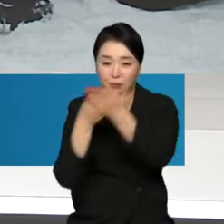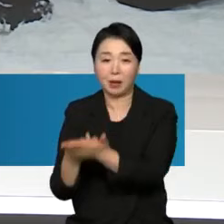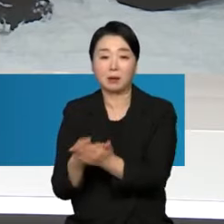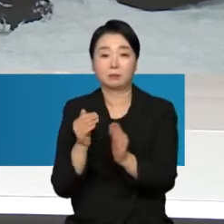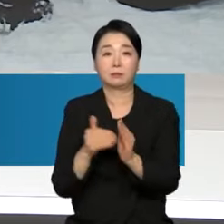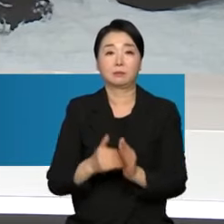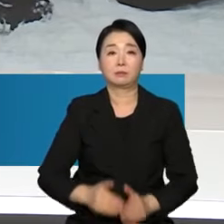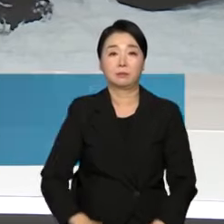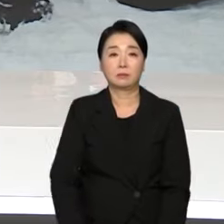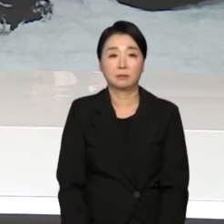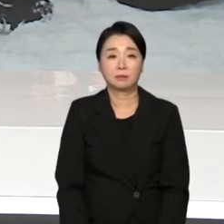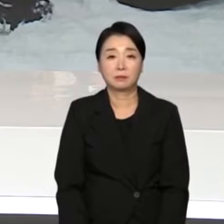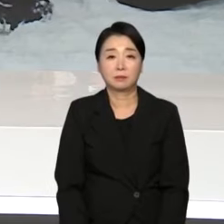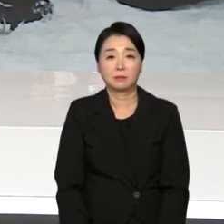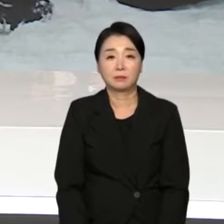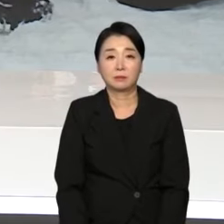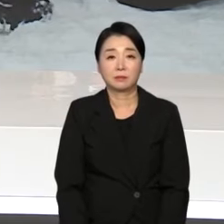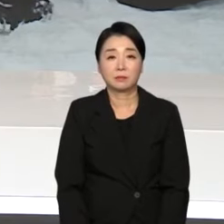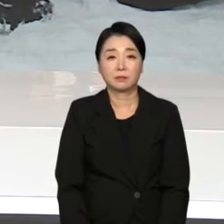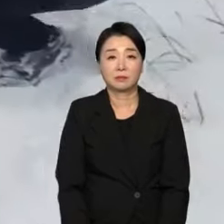사고 정인아 기자가 취재했습니다.